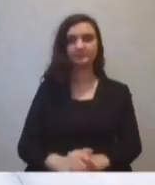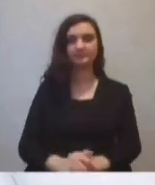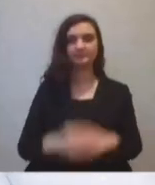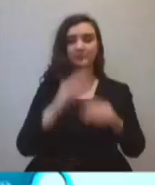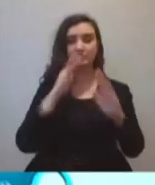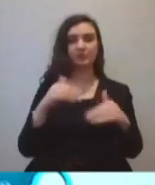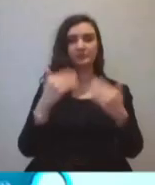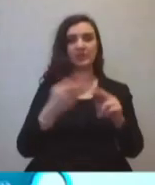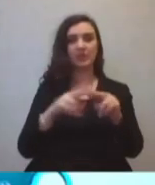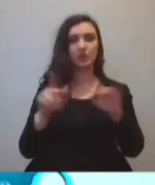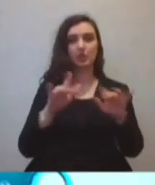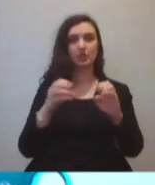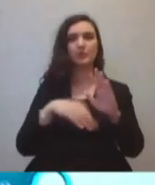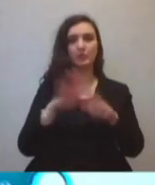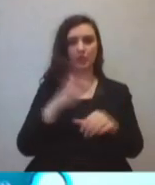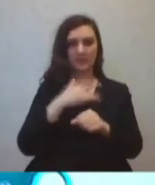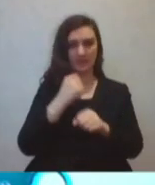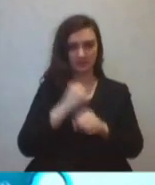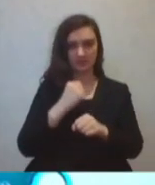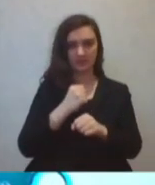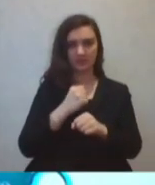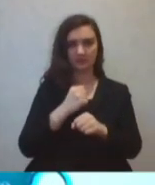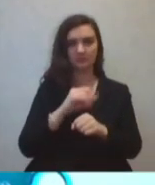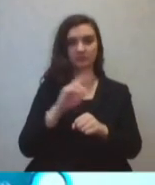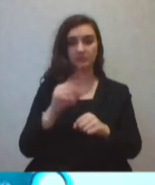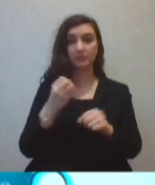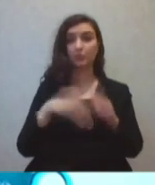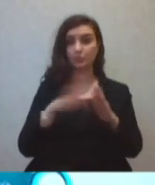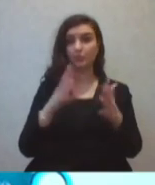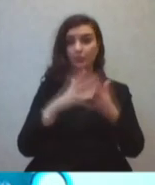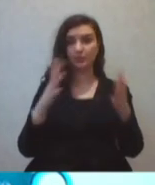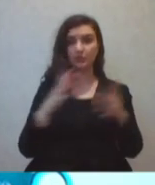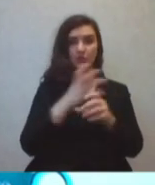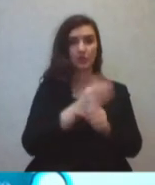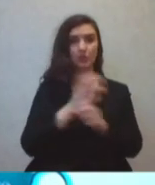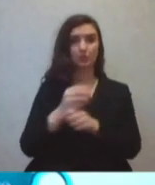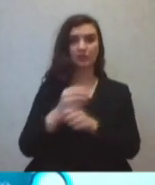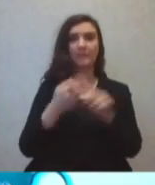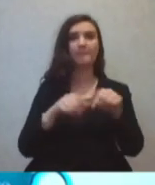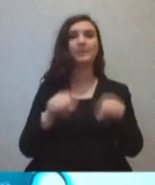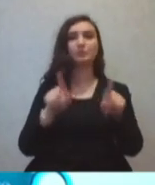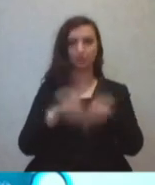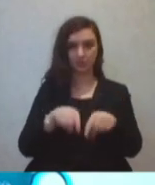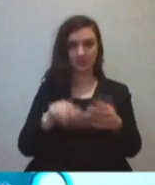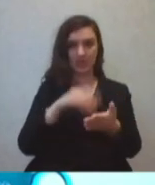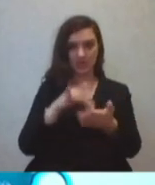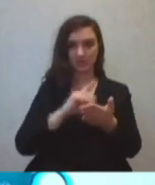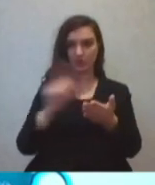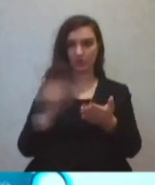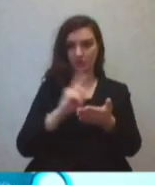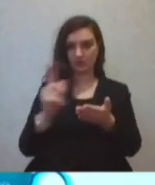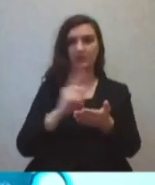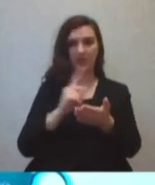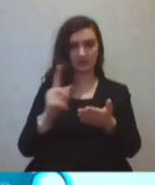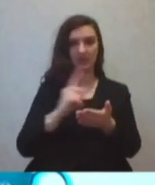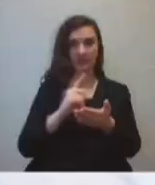შემდეგ ეს ღონისძიებები კიდევ უფრო გამკაცრდა და კიდევ უფრო მეტი შეზღუდვა დაწესდა, მათ შორის ქალაქთა შორის